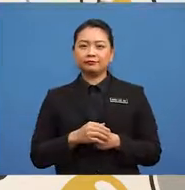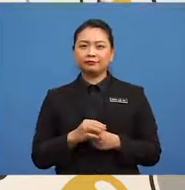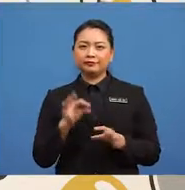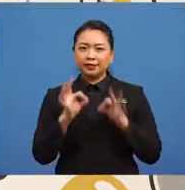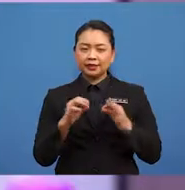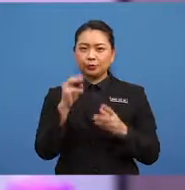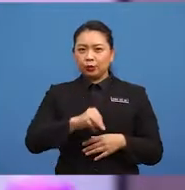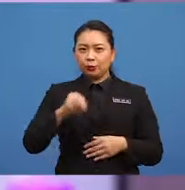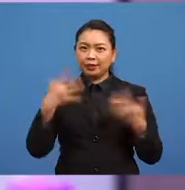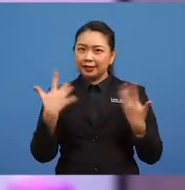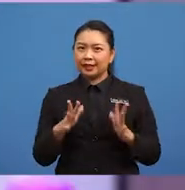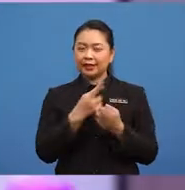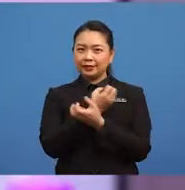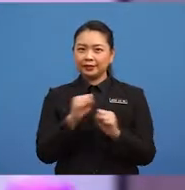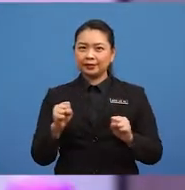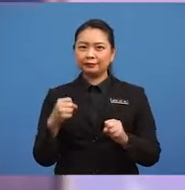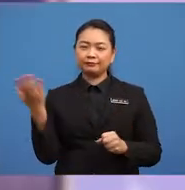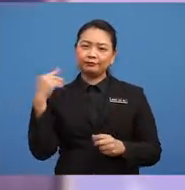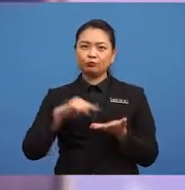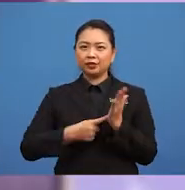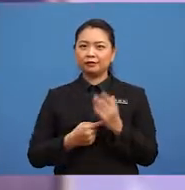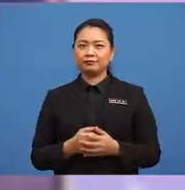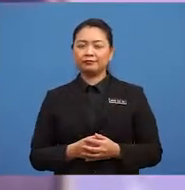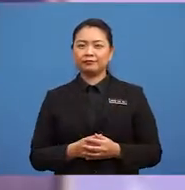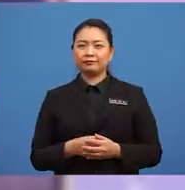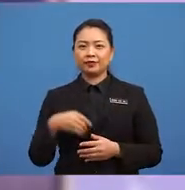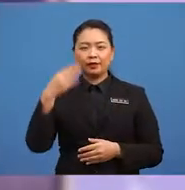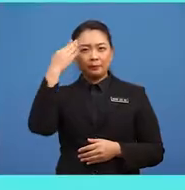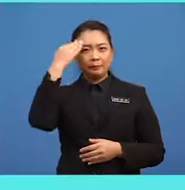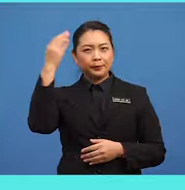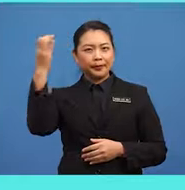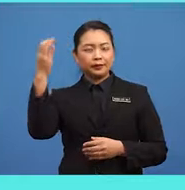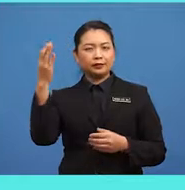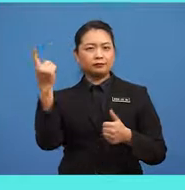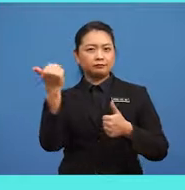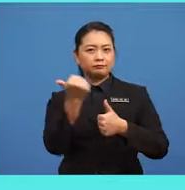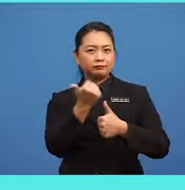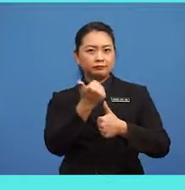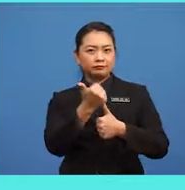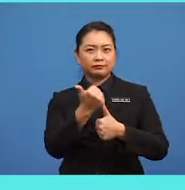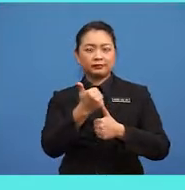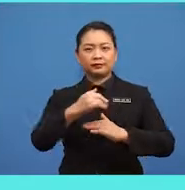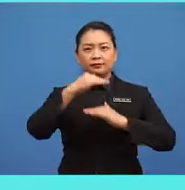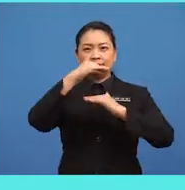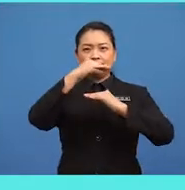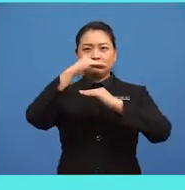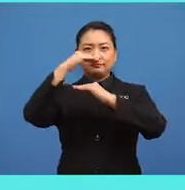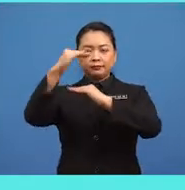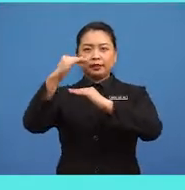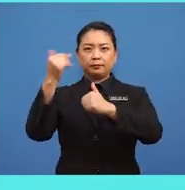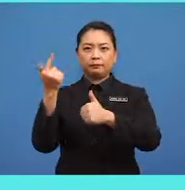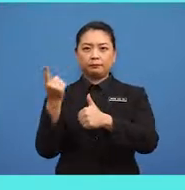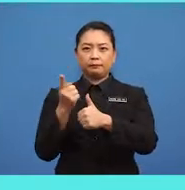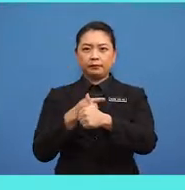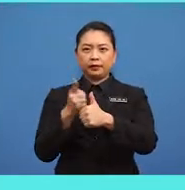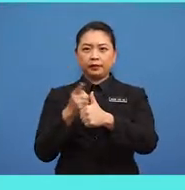telah bersedia, mari kita mulakan. Pembayang pertama adalah peringkat pertama dalam